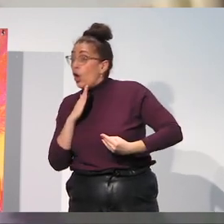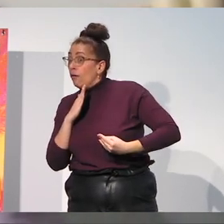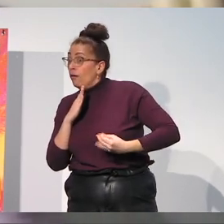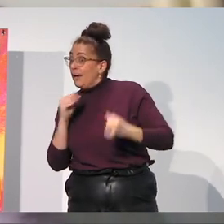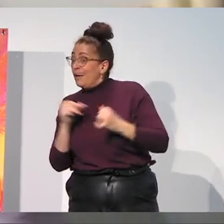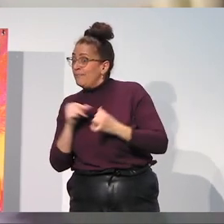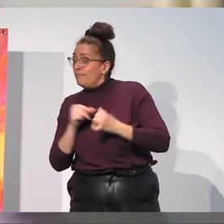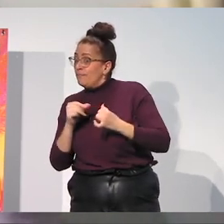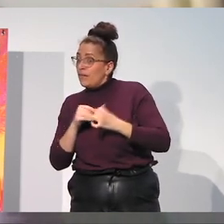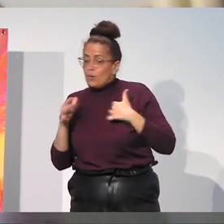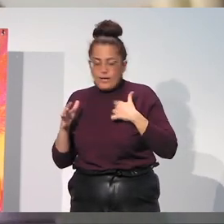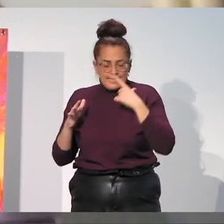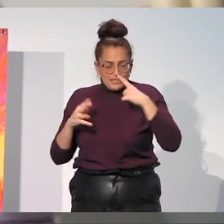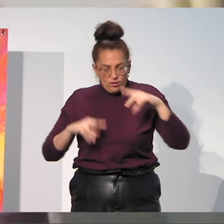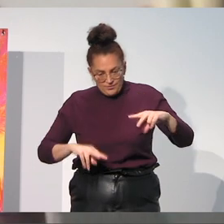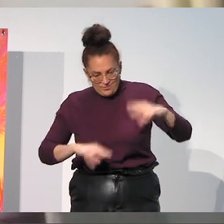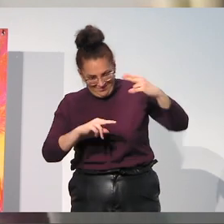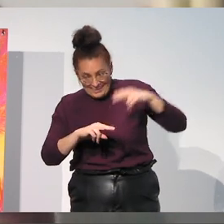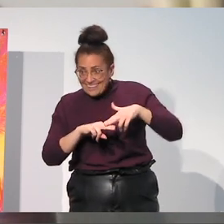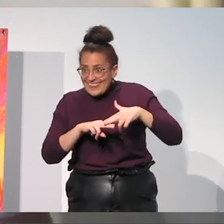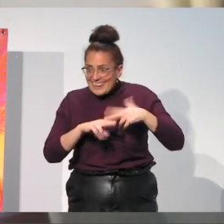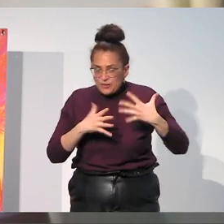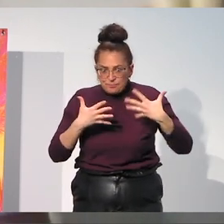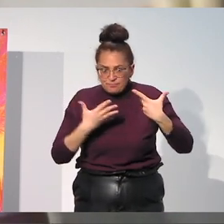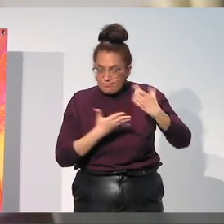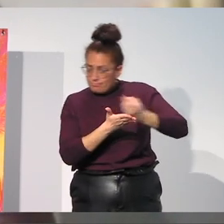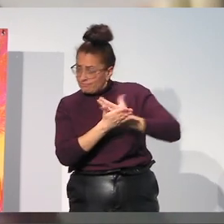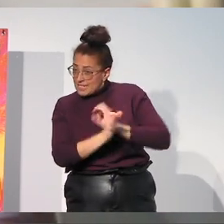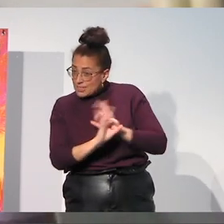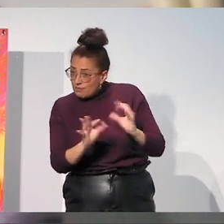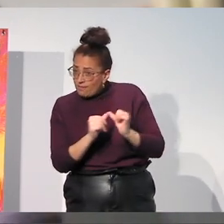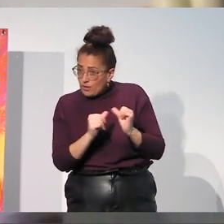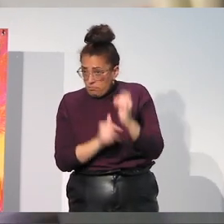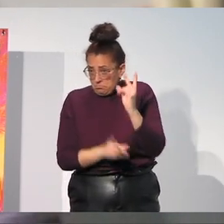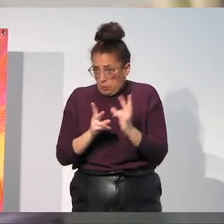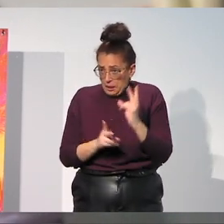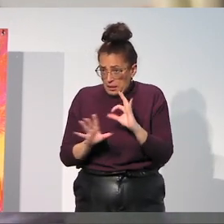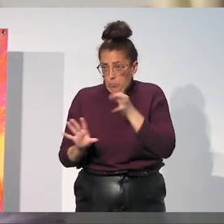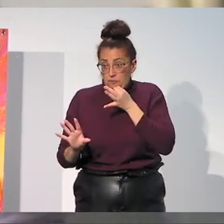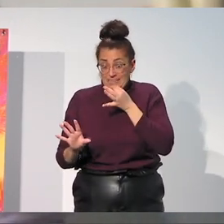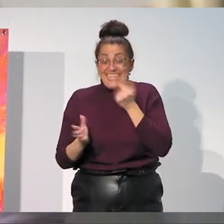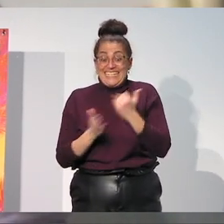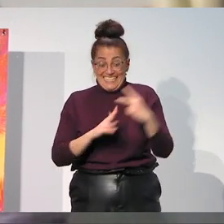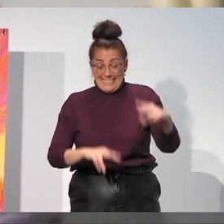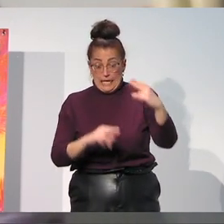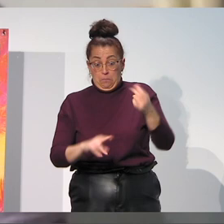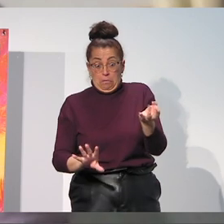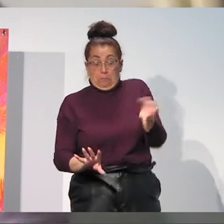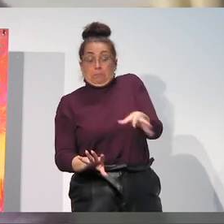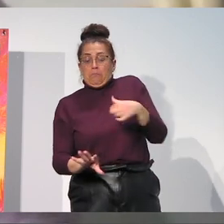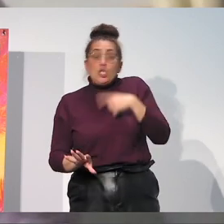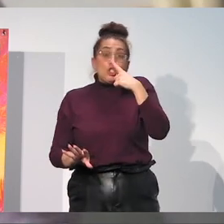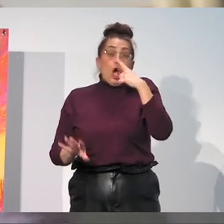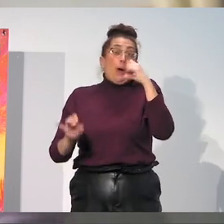où je trouvais en effet qu'il y avait des espaces vides, je me permettrais peut-être de raconter quelque chose qui serait vraisemblable, de la